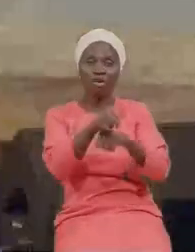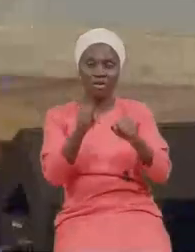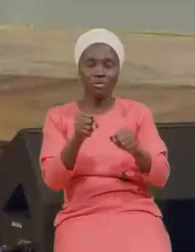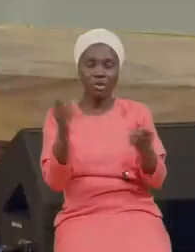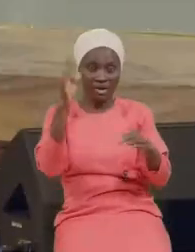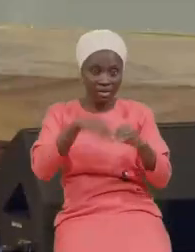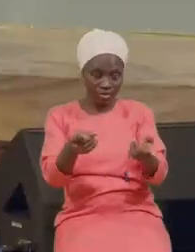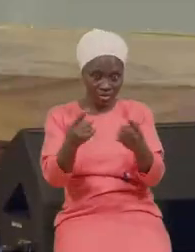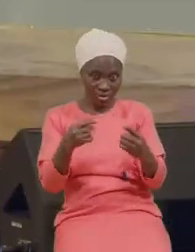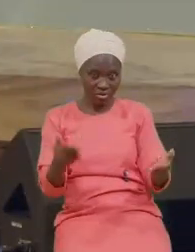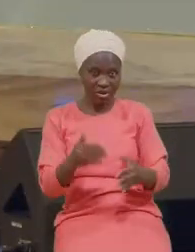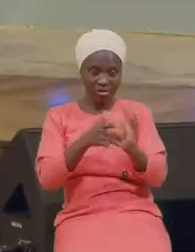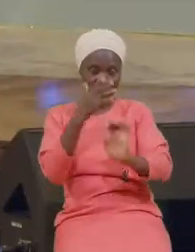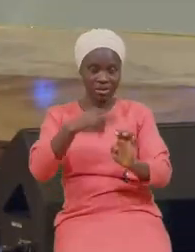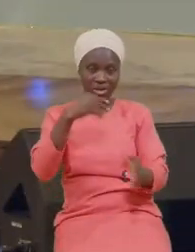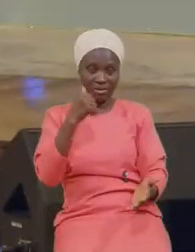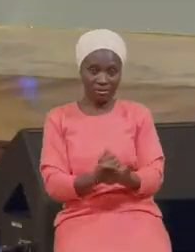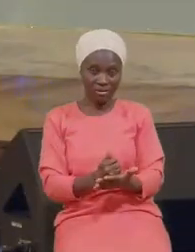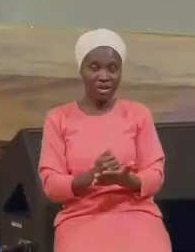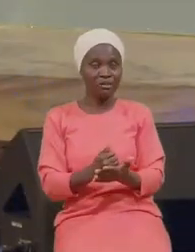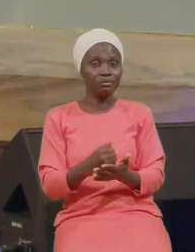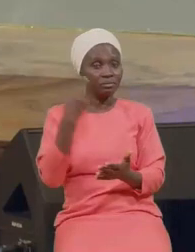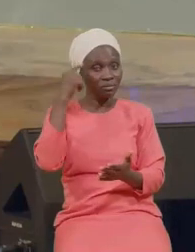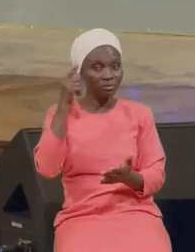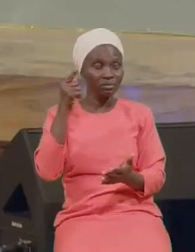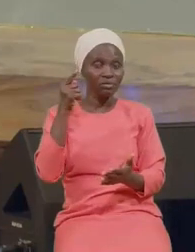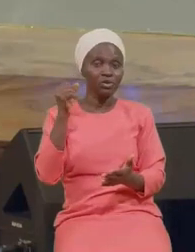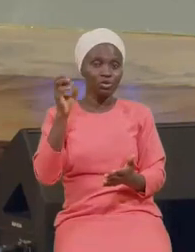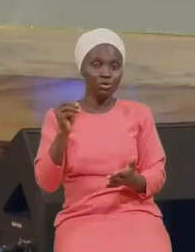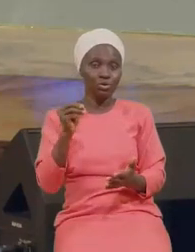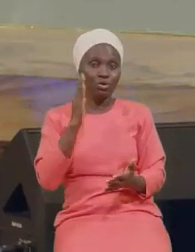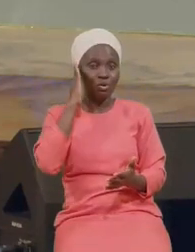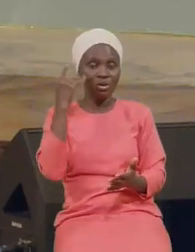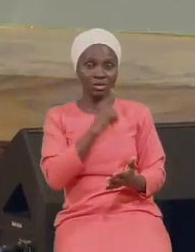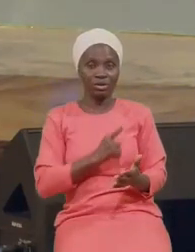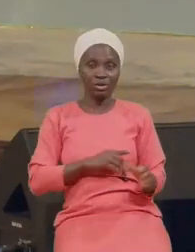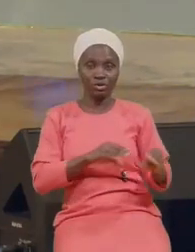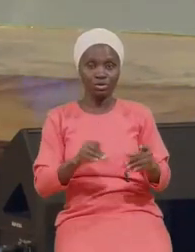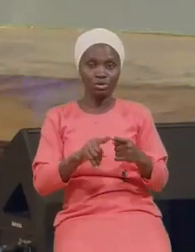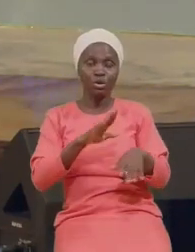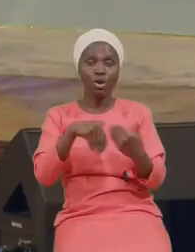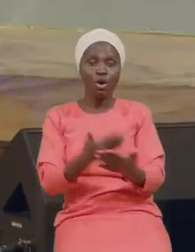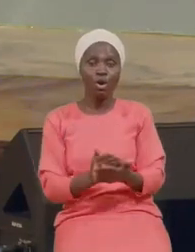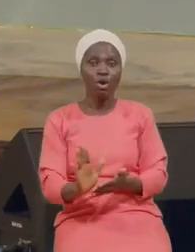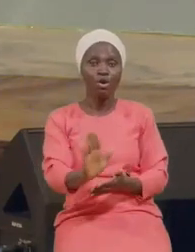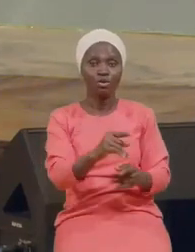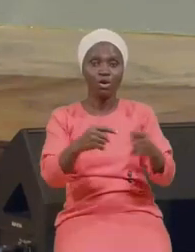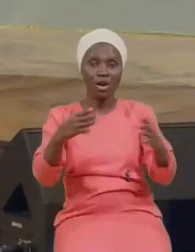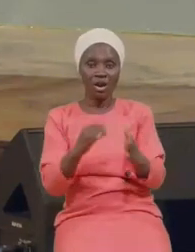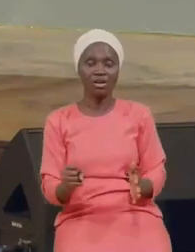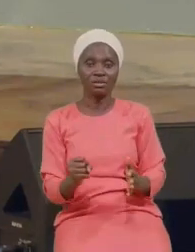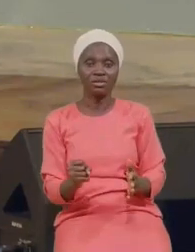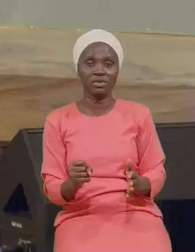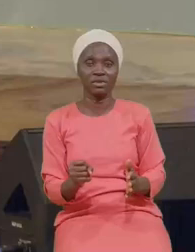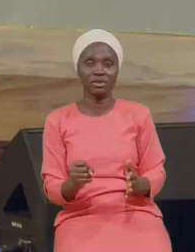tuer car c'est ainsi que l'Éternel est traitera tous vos ennemis contre